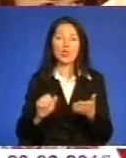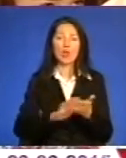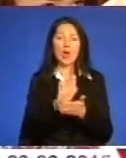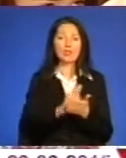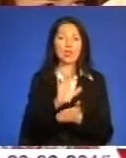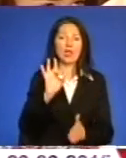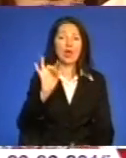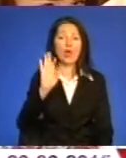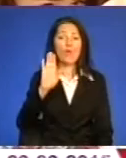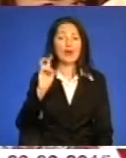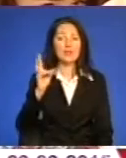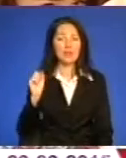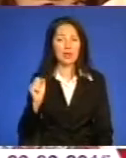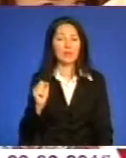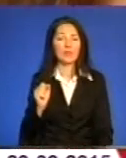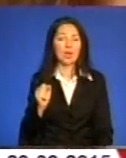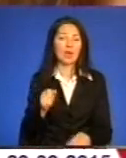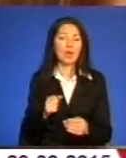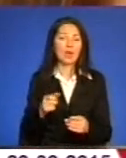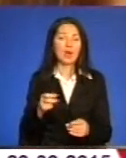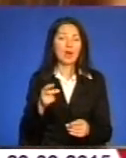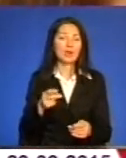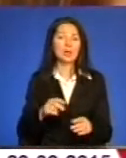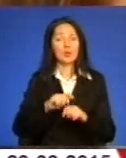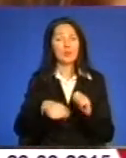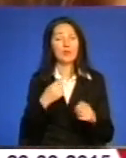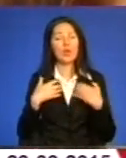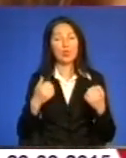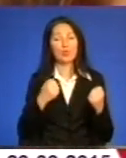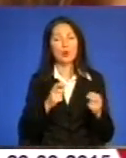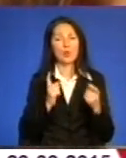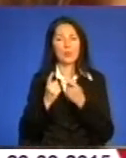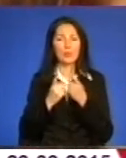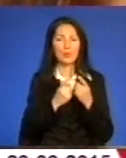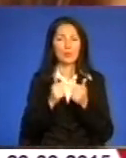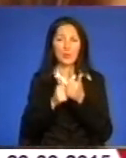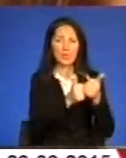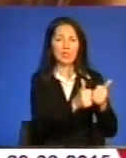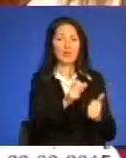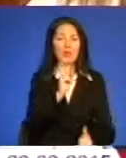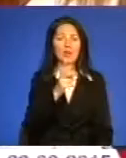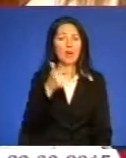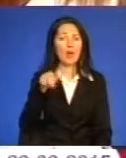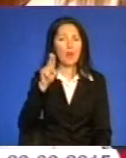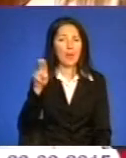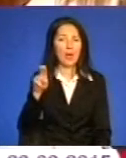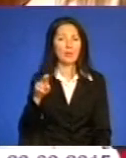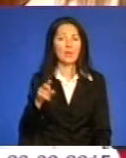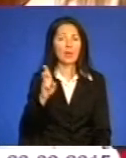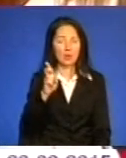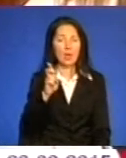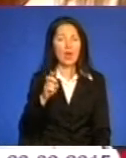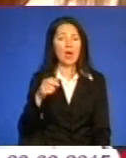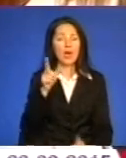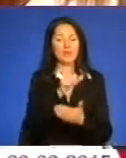підірвали здоров'я постійні переслідування КДБ. Адже вірші його були сповнені любові до своєї країни. І попри непрості